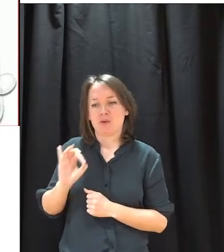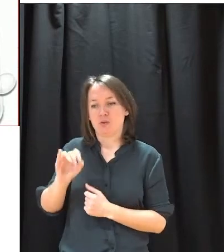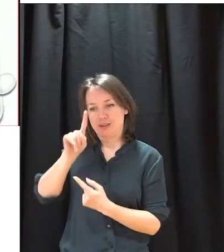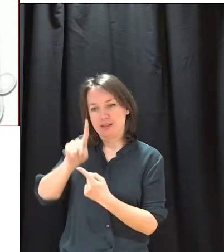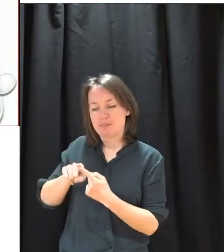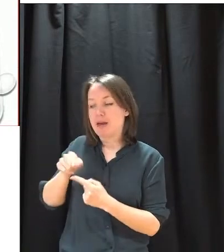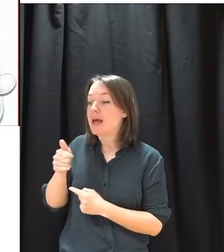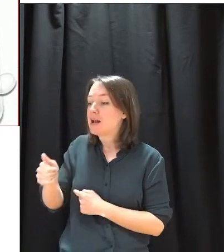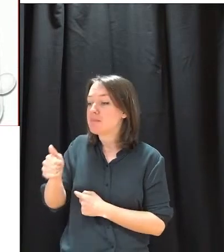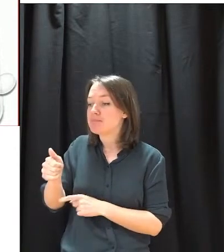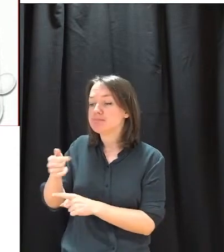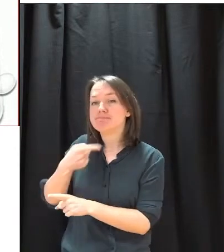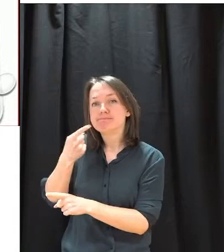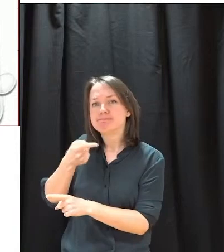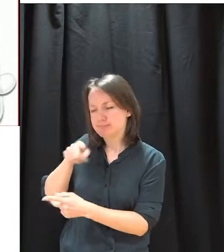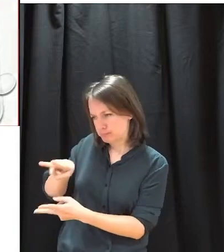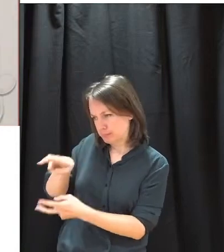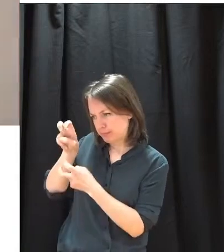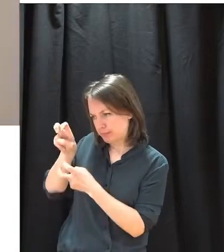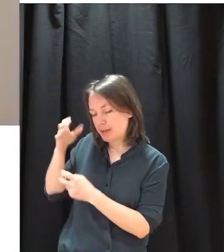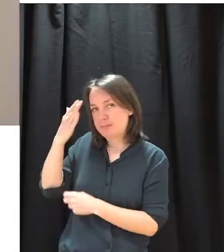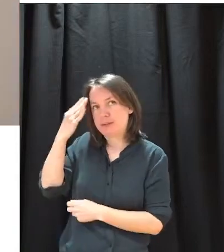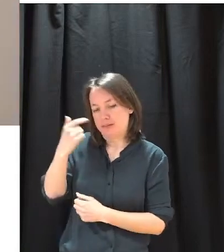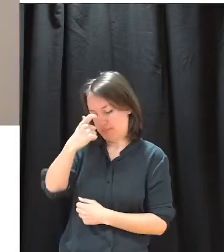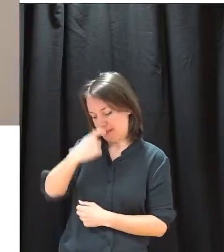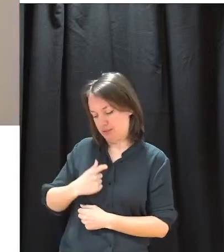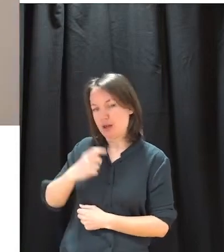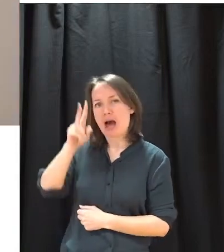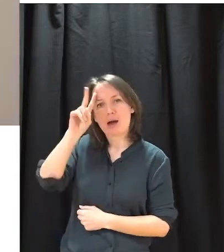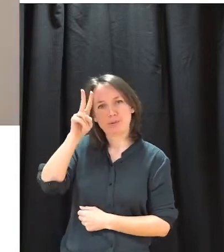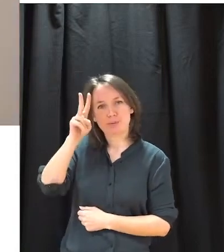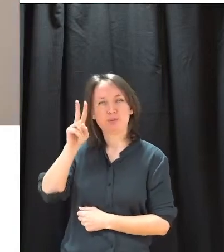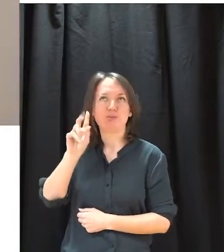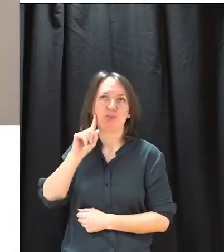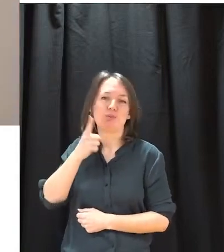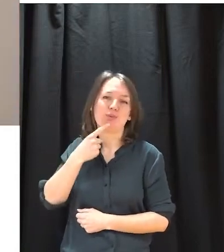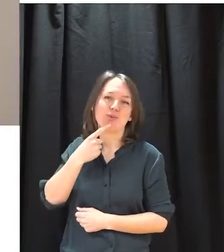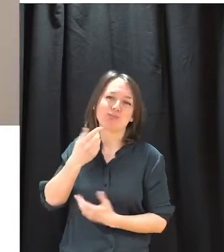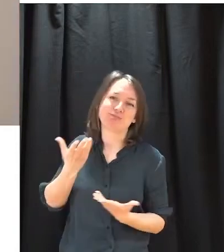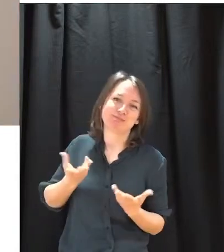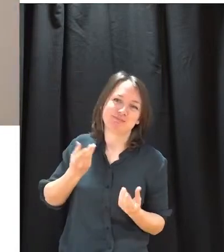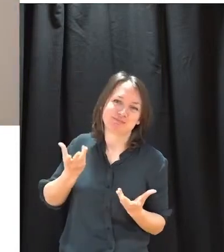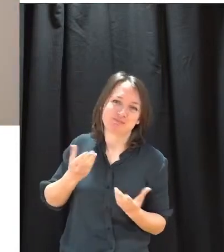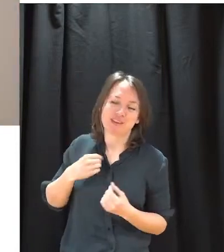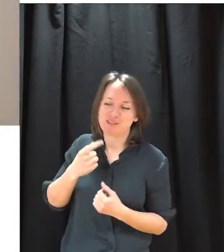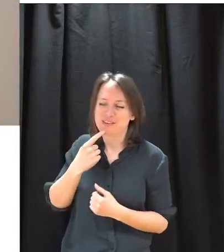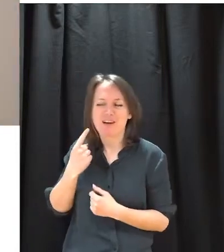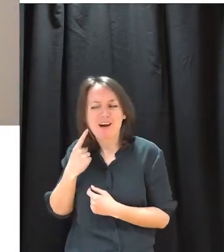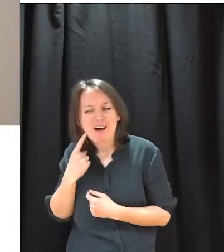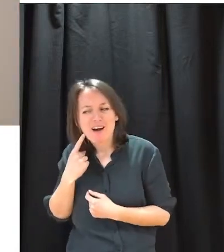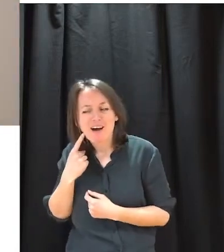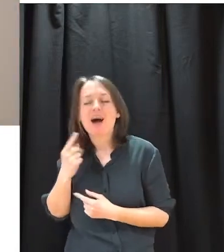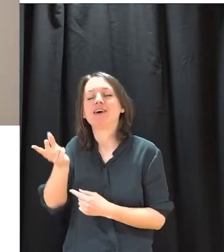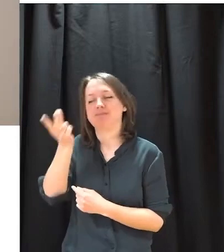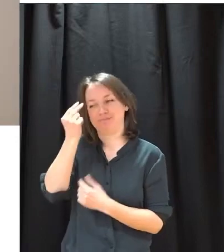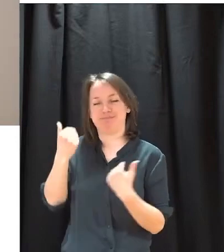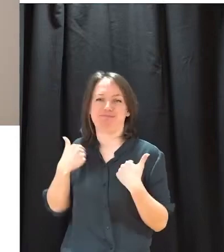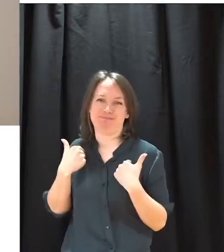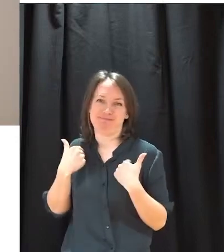compréhension, elle était compréhensible pour une personne qui était habituée à la surdité. Donc il fallait quand même prêter l'oreille pour comprendre ce qu'elle disait à